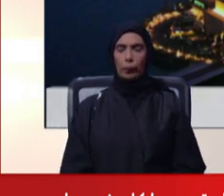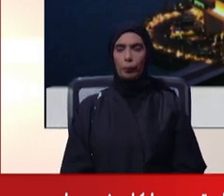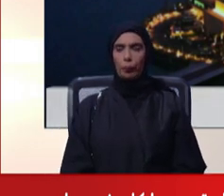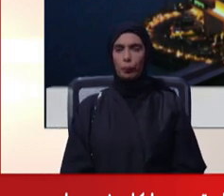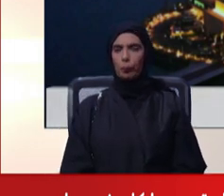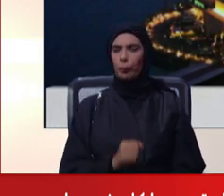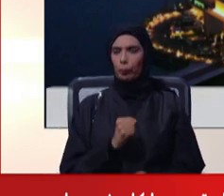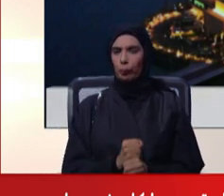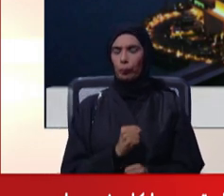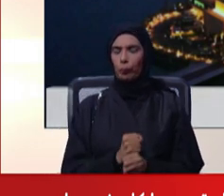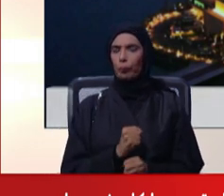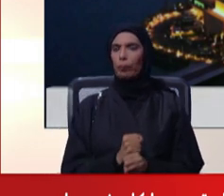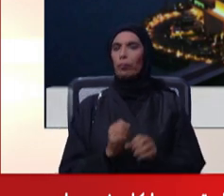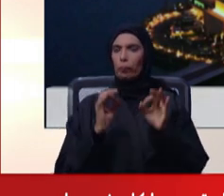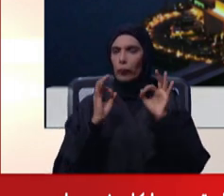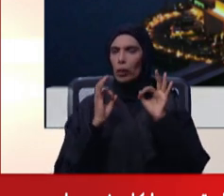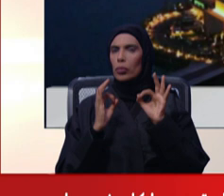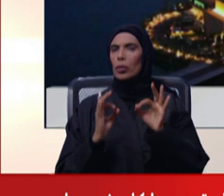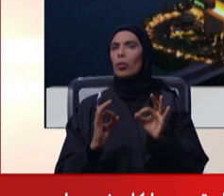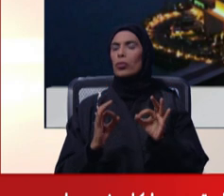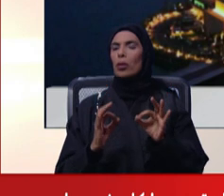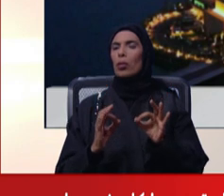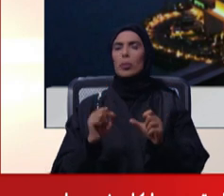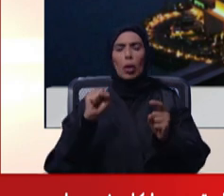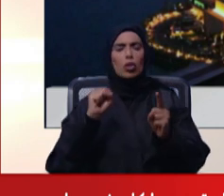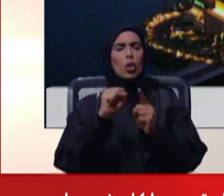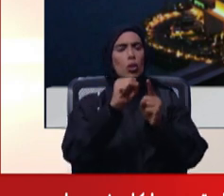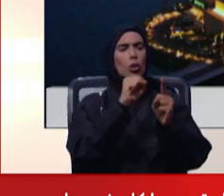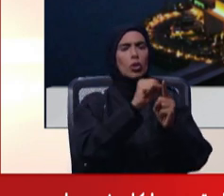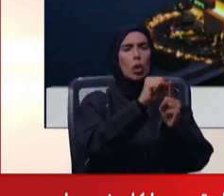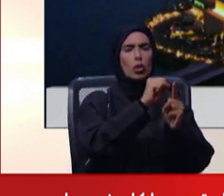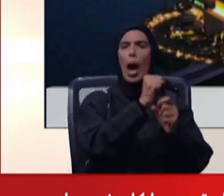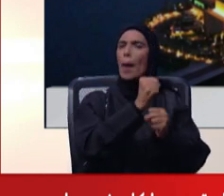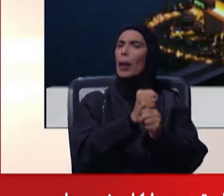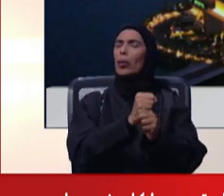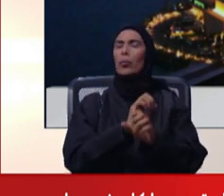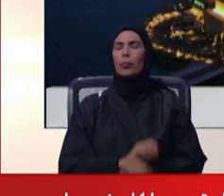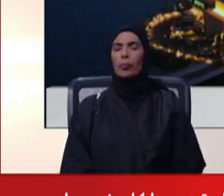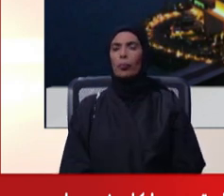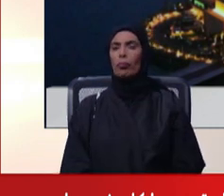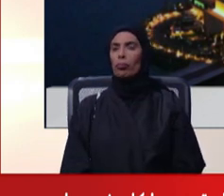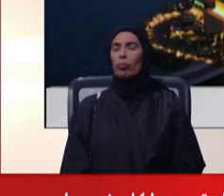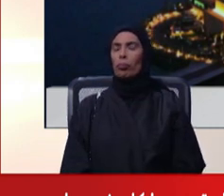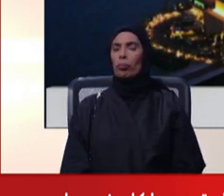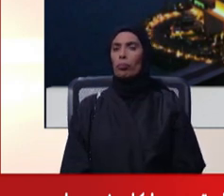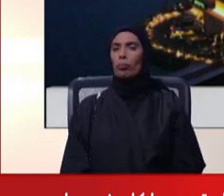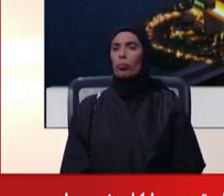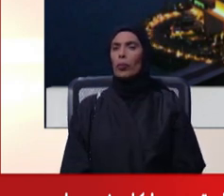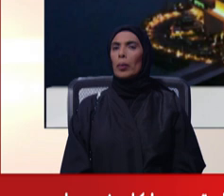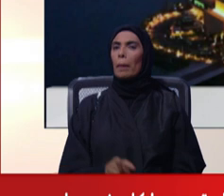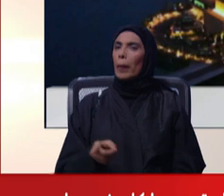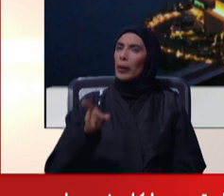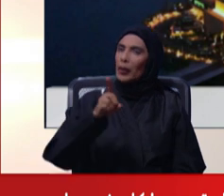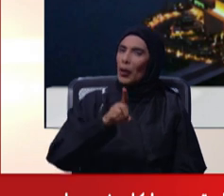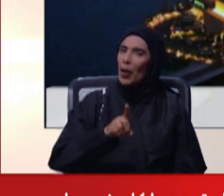بدور كل جهة لابد أن تحافظ بحدود اختصاصها بشكل كبير جدا، مما يؤدي إلى